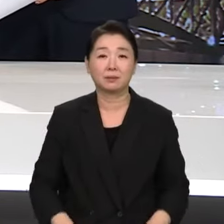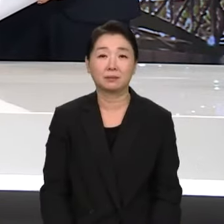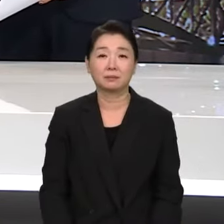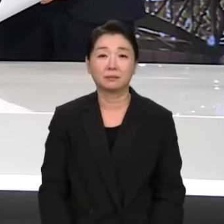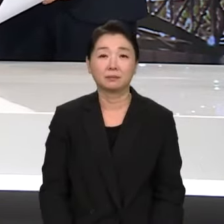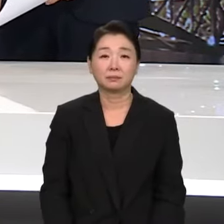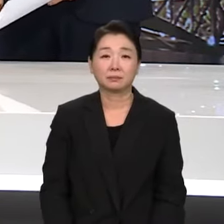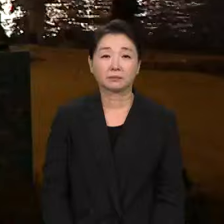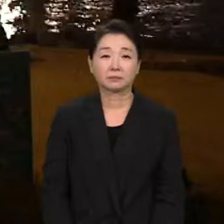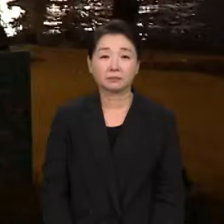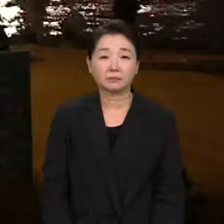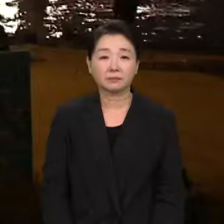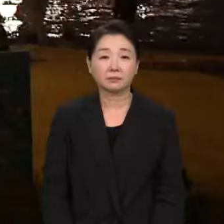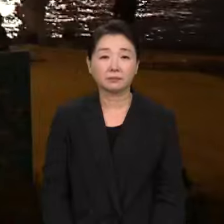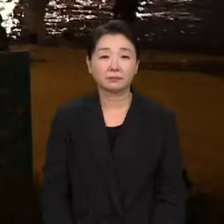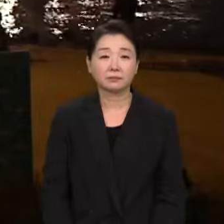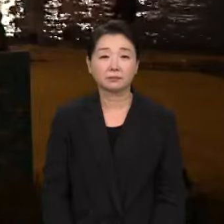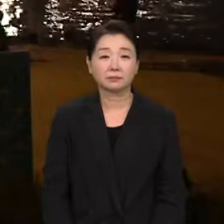취재했습니다.